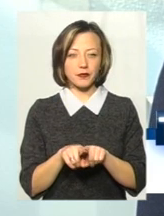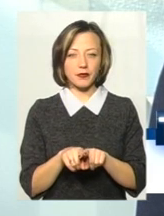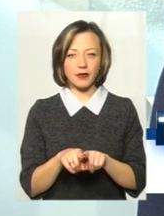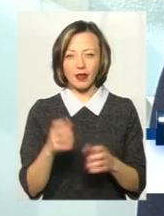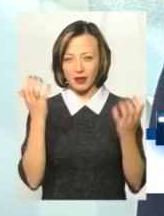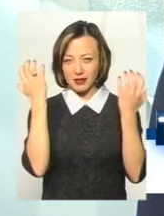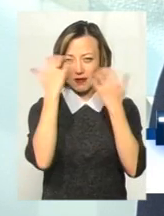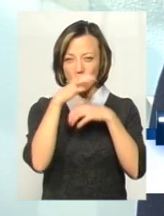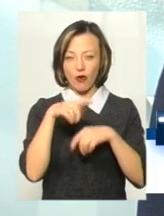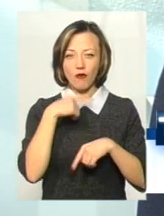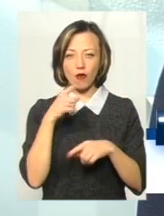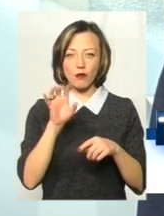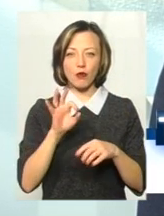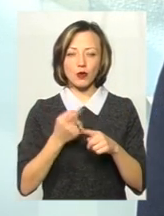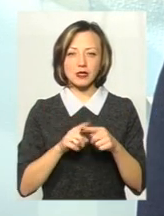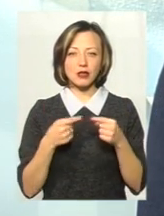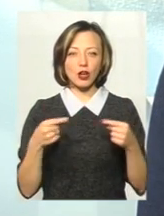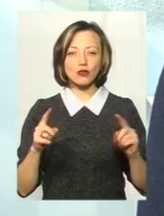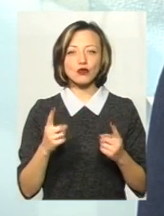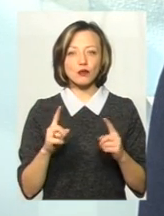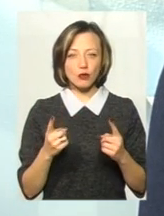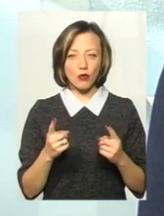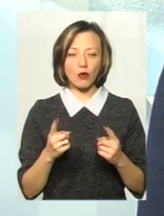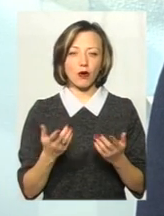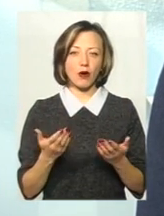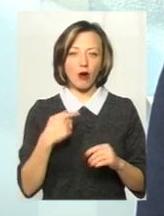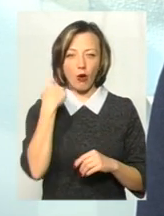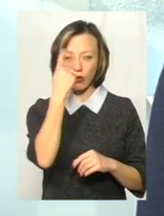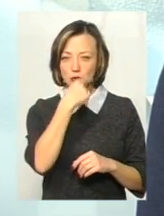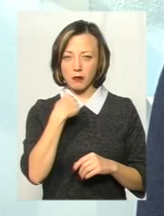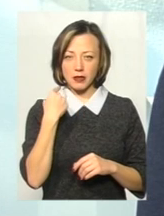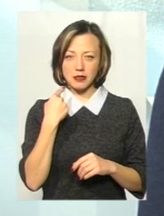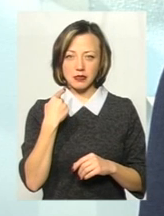завуальовано говорять про ці речі. Чому? Тому що, значить, особисті